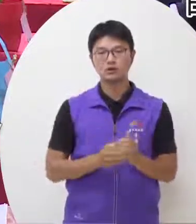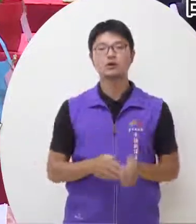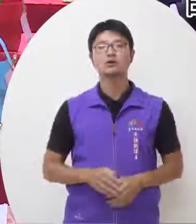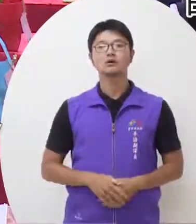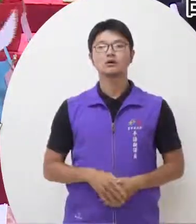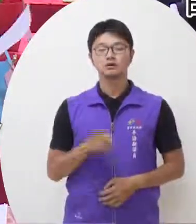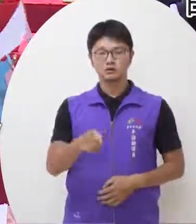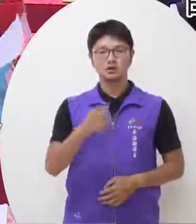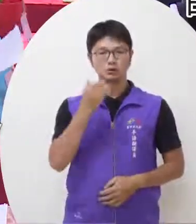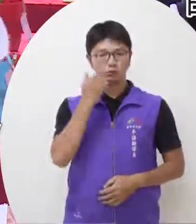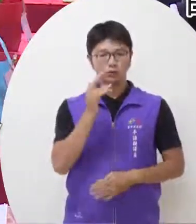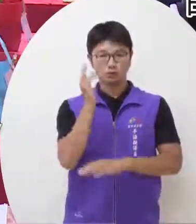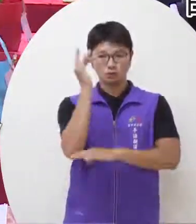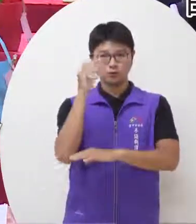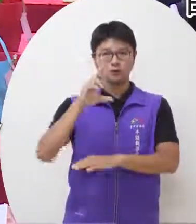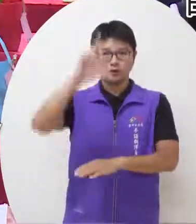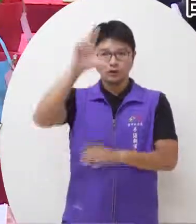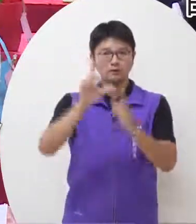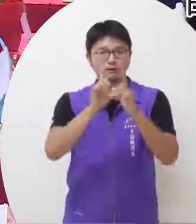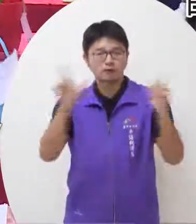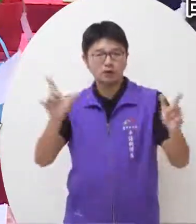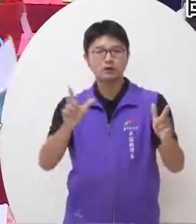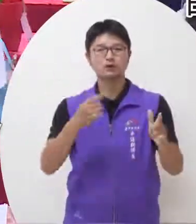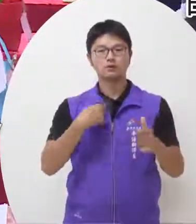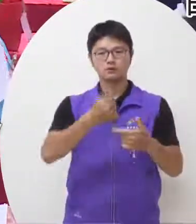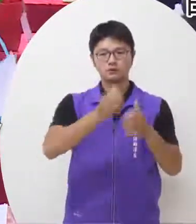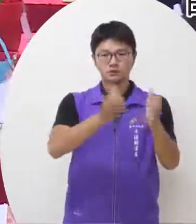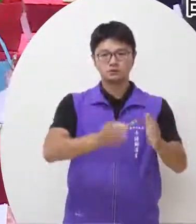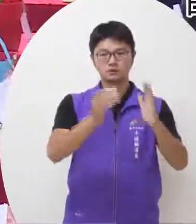上加入行列这个部分我们是有协调分工。